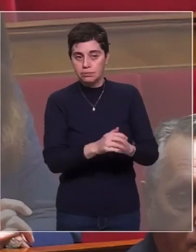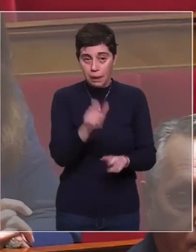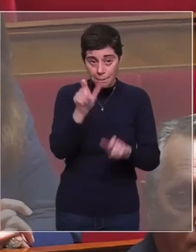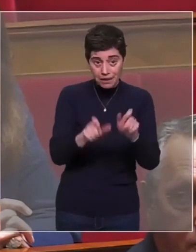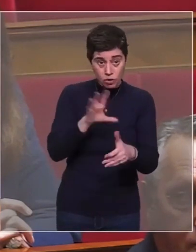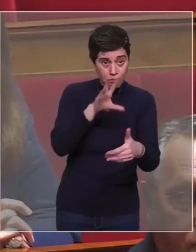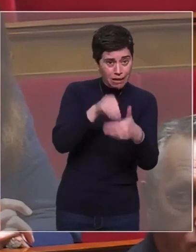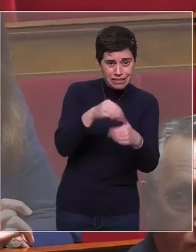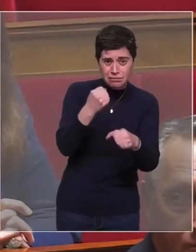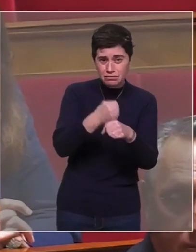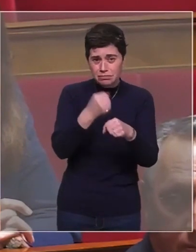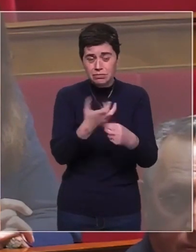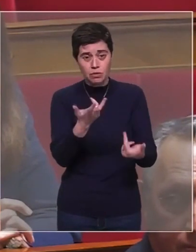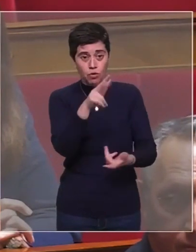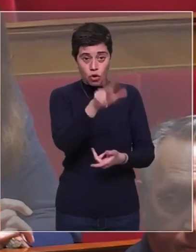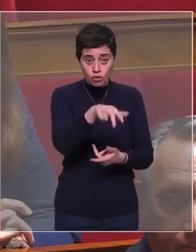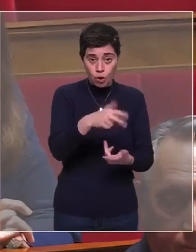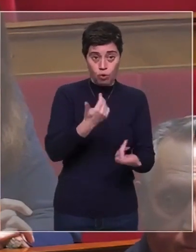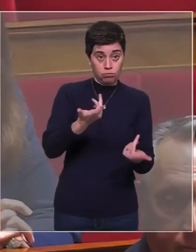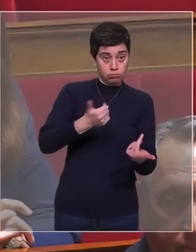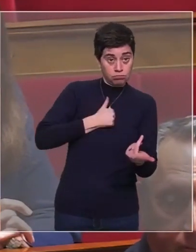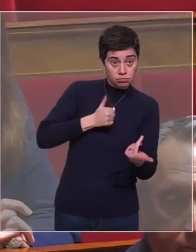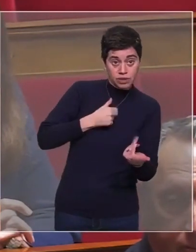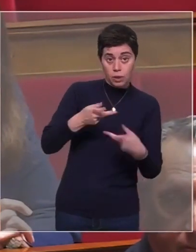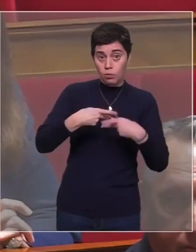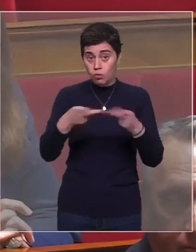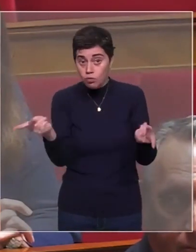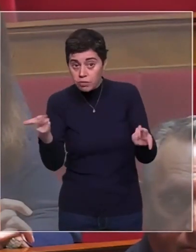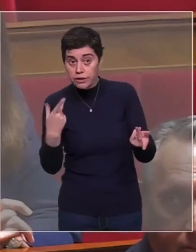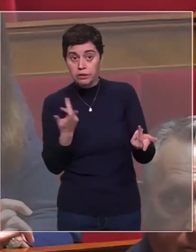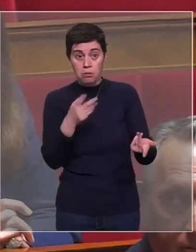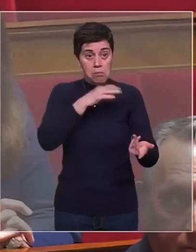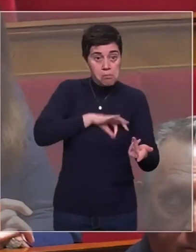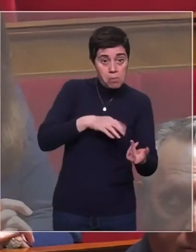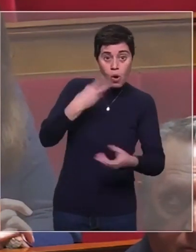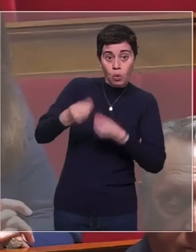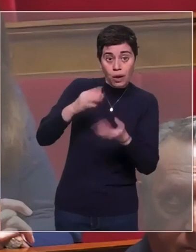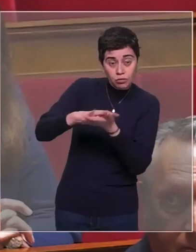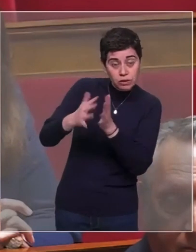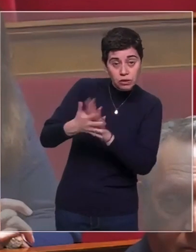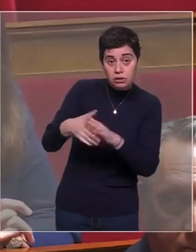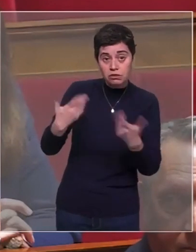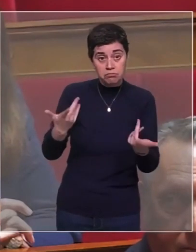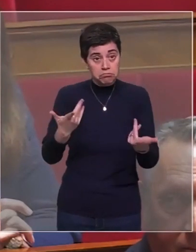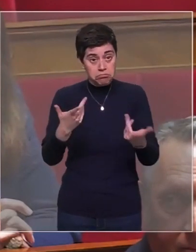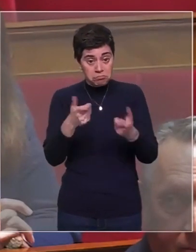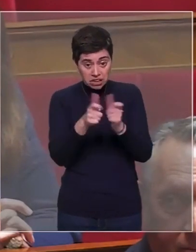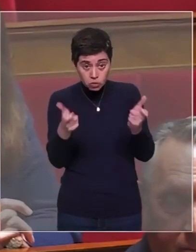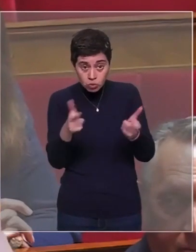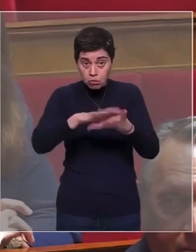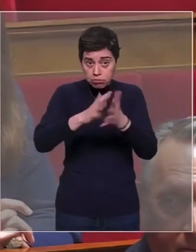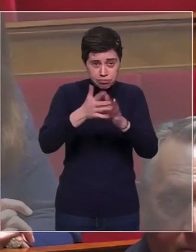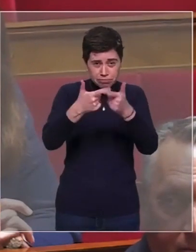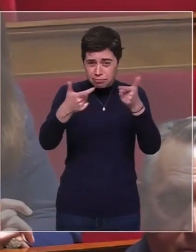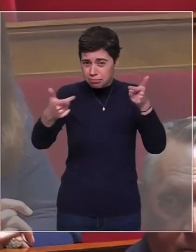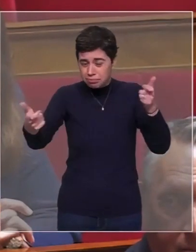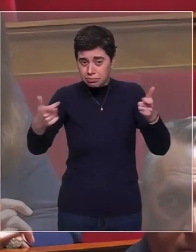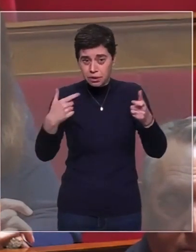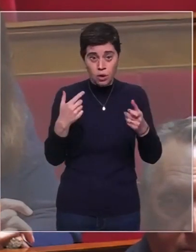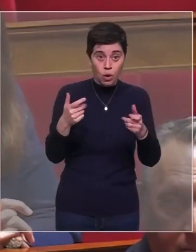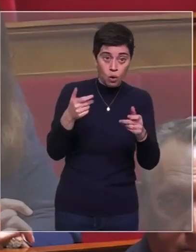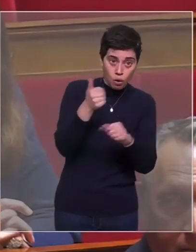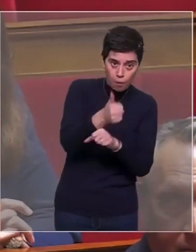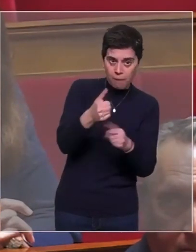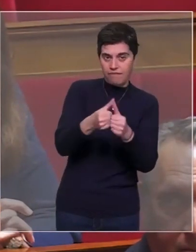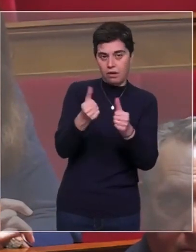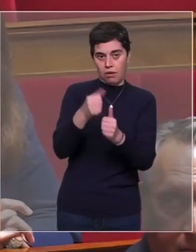soient publics ou privés, lucratifs ou associatifs, institutionnels ou même particuliers, tirent la sonnette d'alarme. Dans